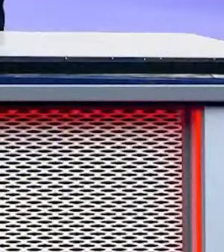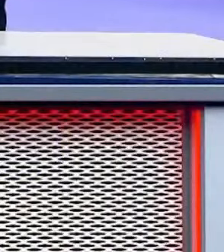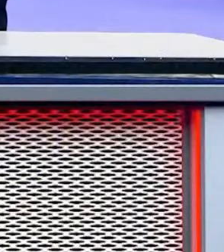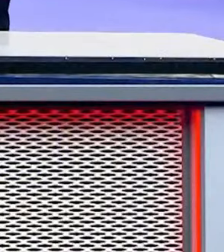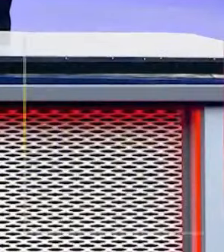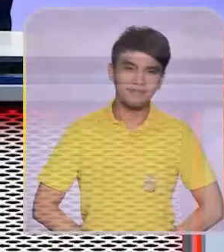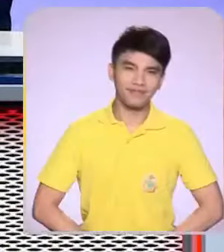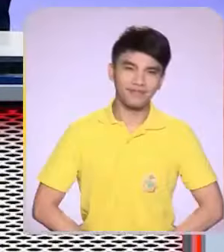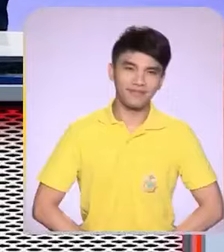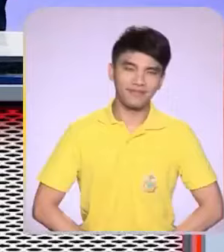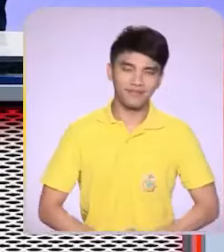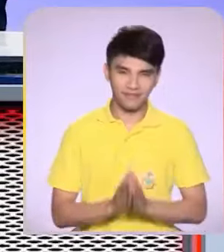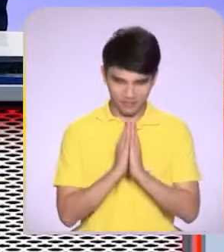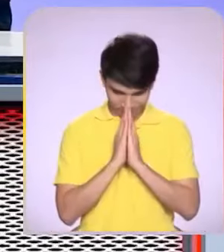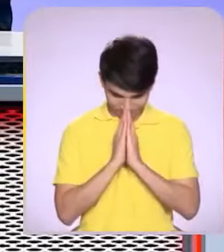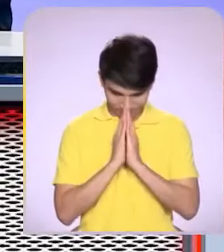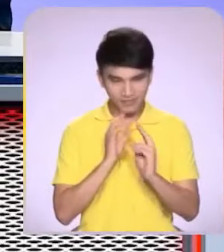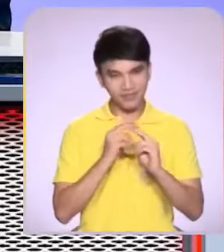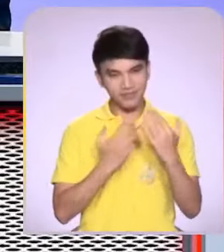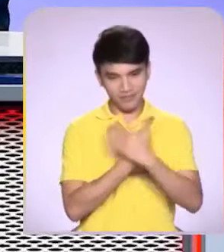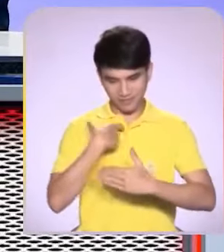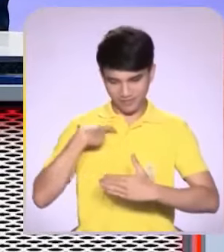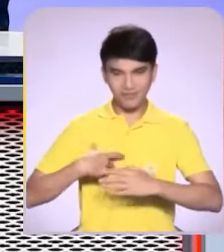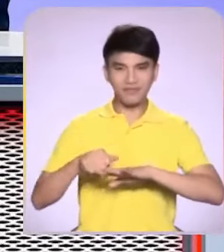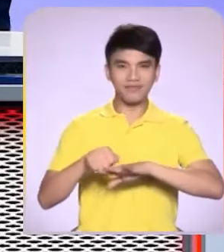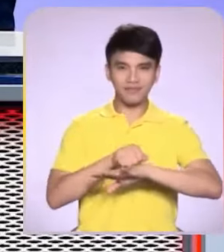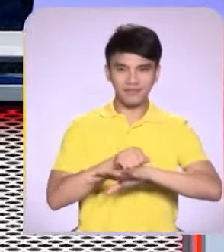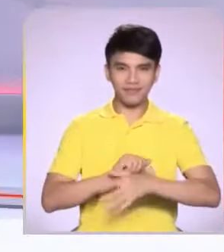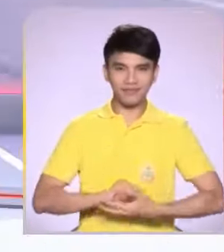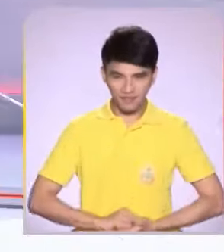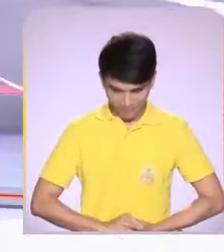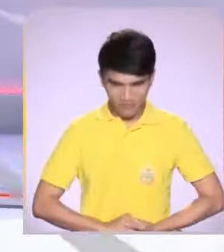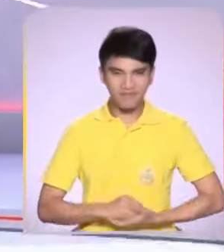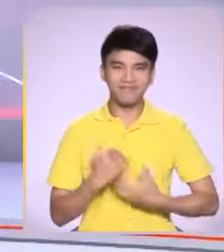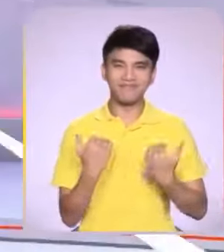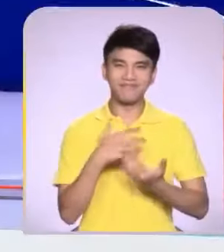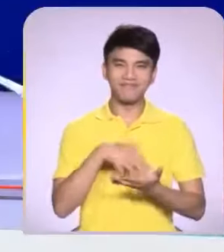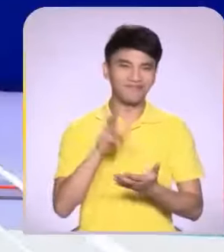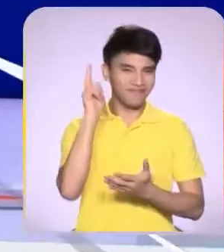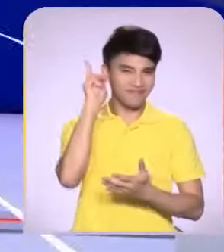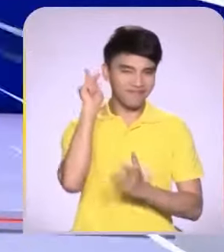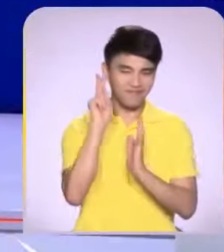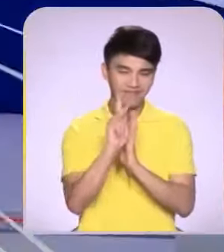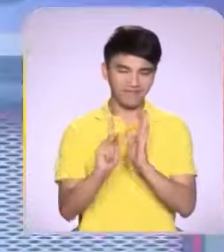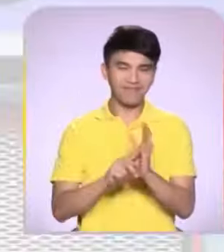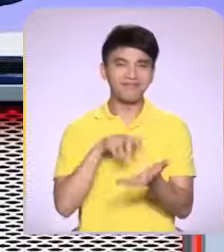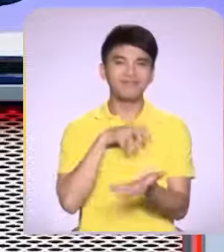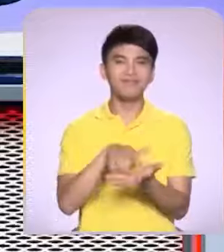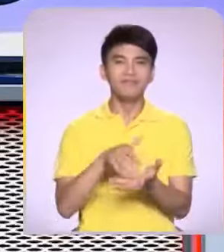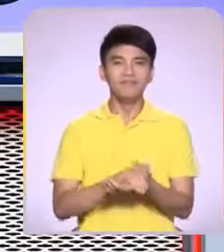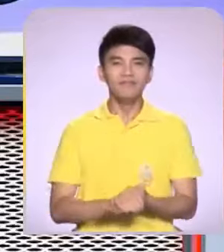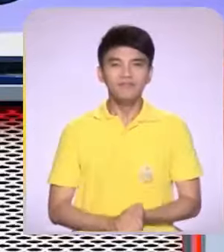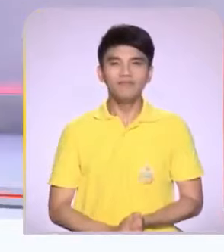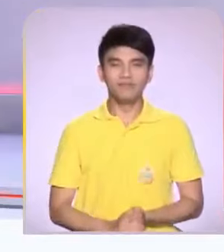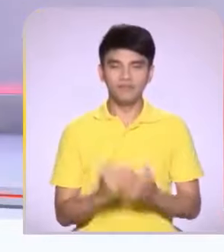สวัสดีครับ พบกับผมสงการอัจฉริยทรัพย ์บุญกนภัทรชินวงศ์ค่ะ ในช่วง บุญช่อง สงตอบ อาจารย์บุญ